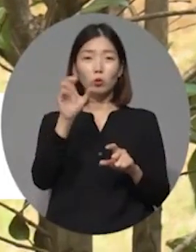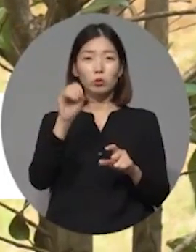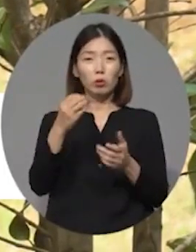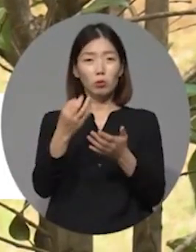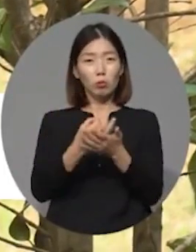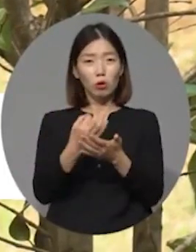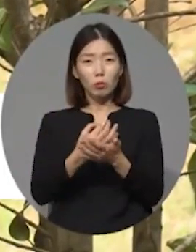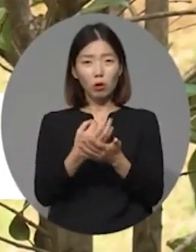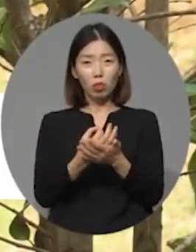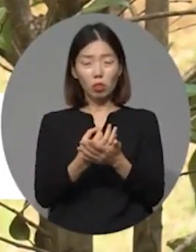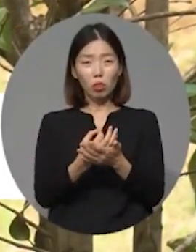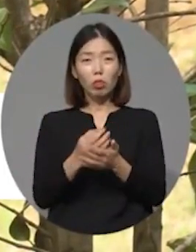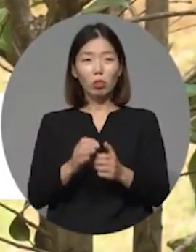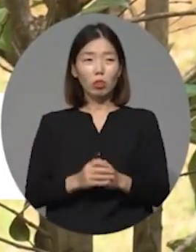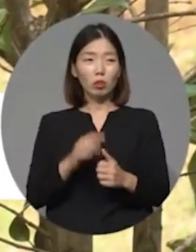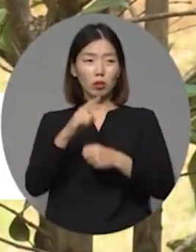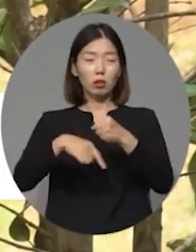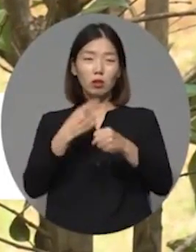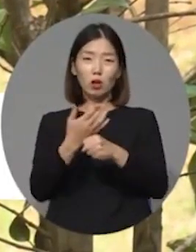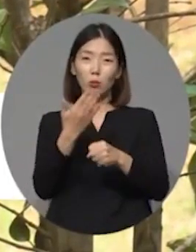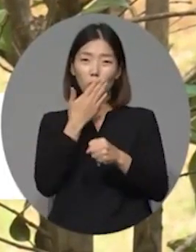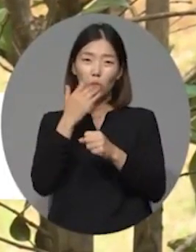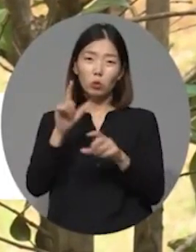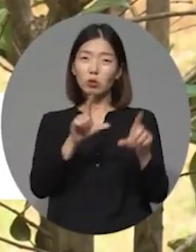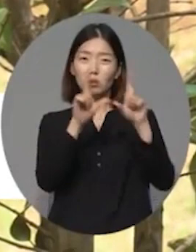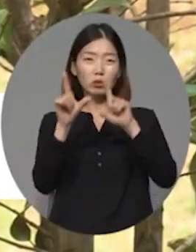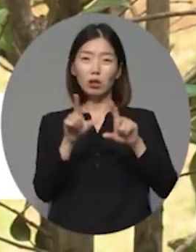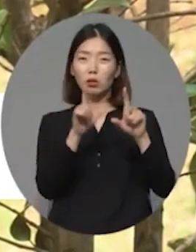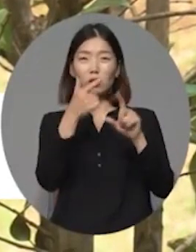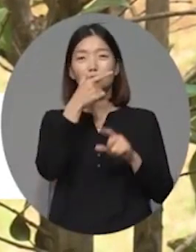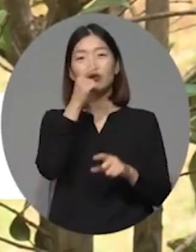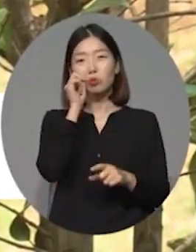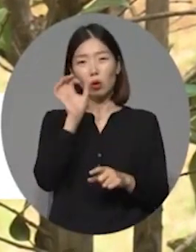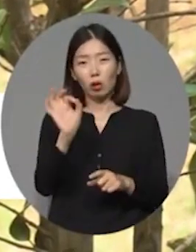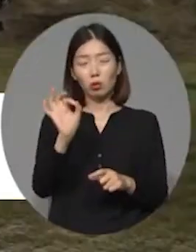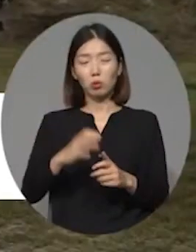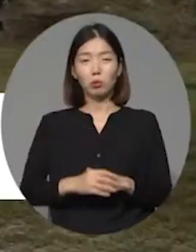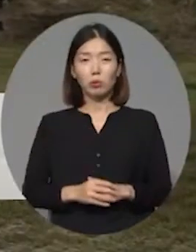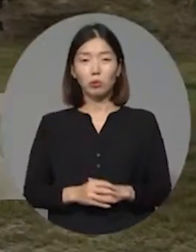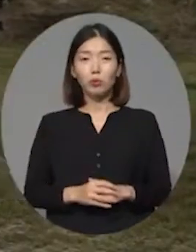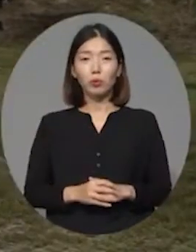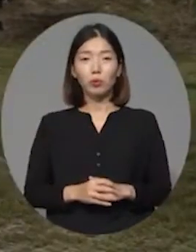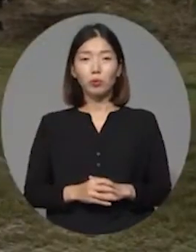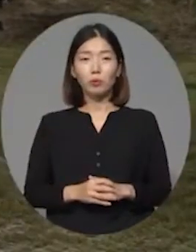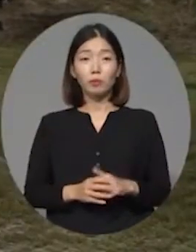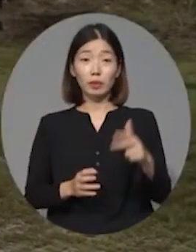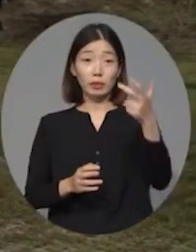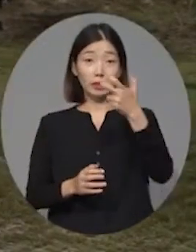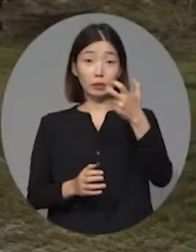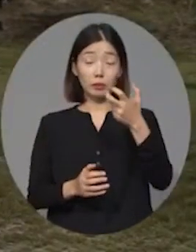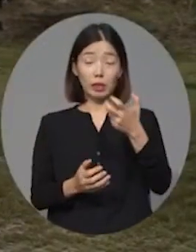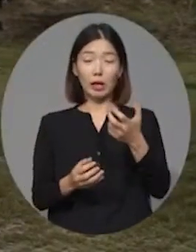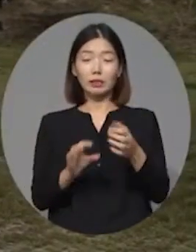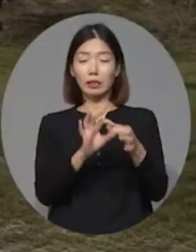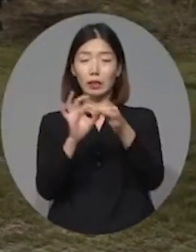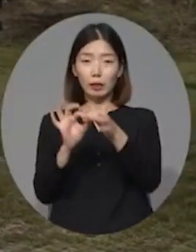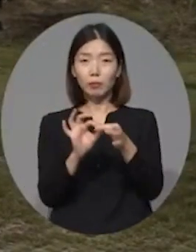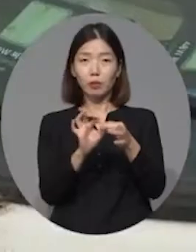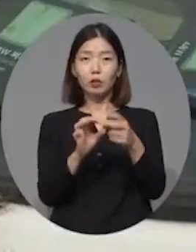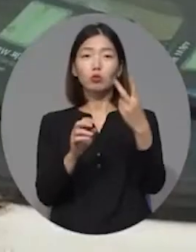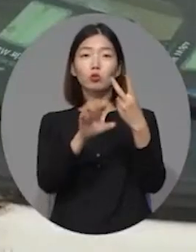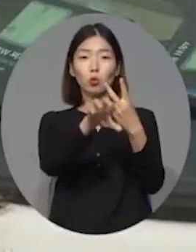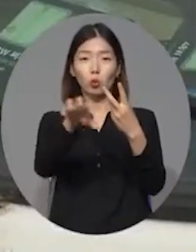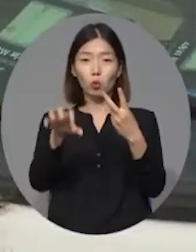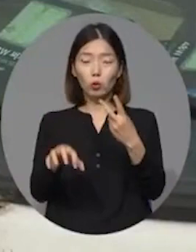가지고는 an 먹고 산다는 게 흥이 없이 무력한 색이죠 70여 개가 소속된 물류 회사 2곳에서